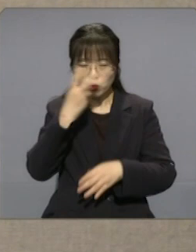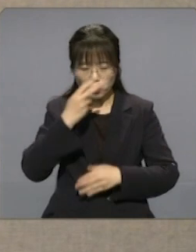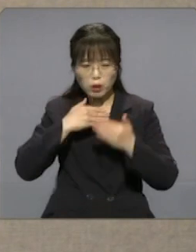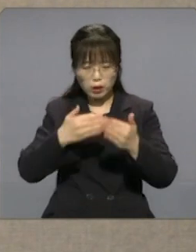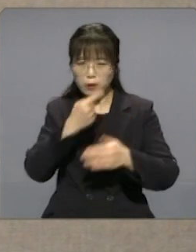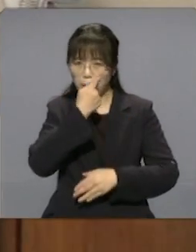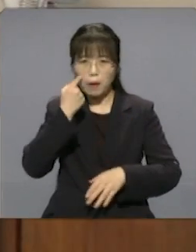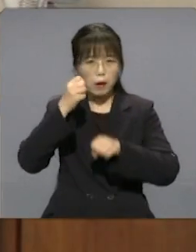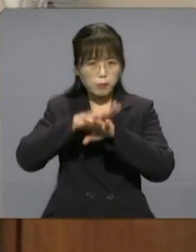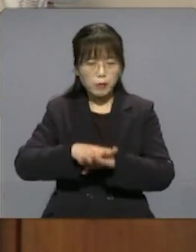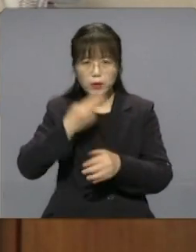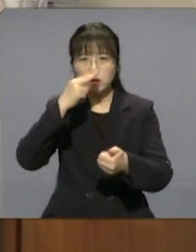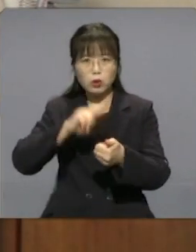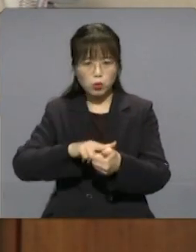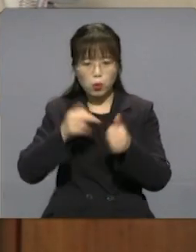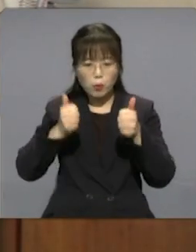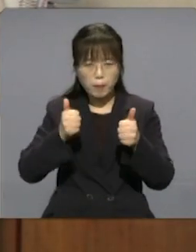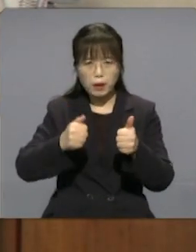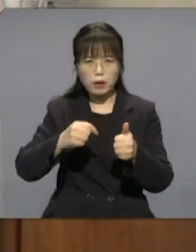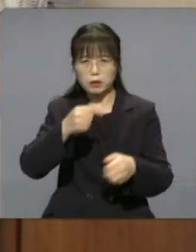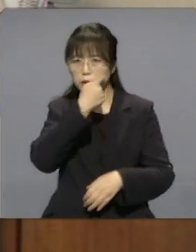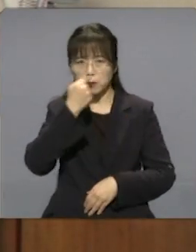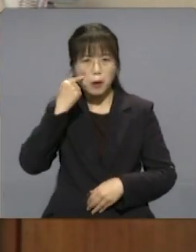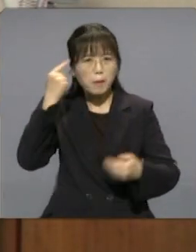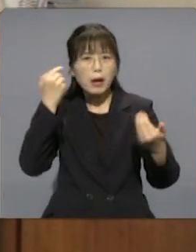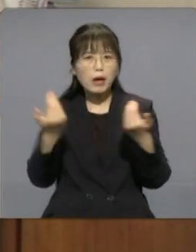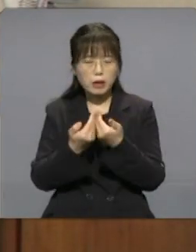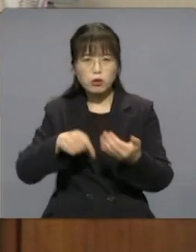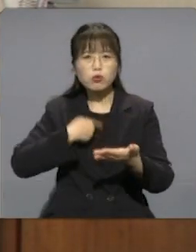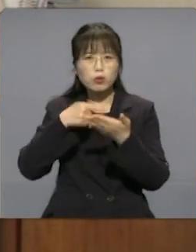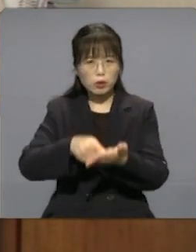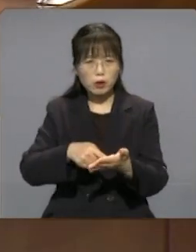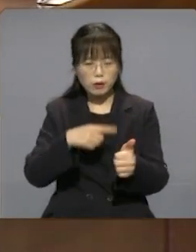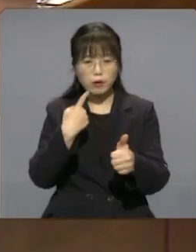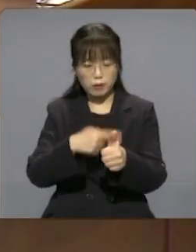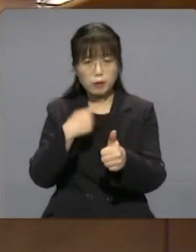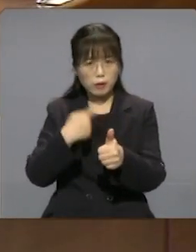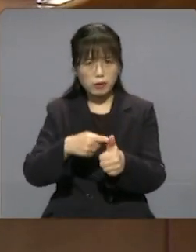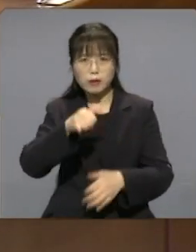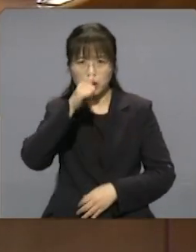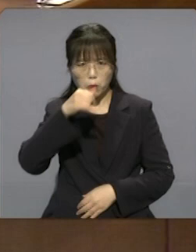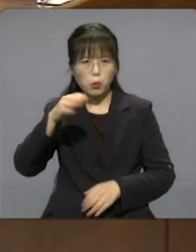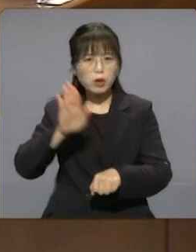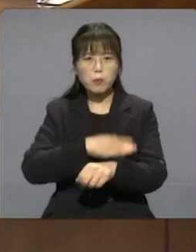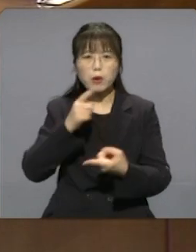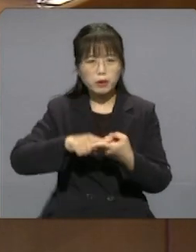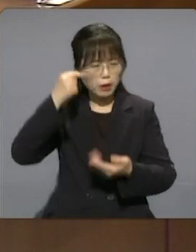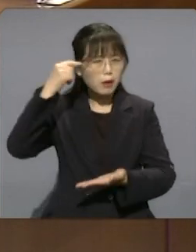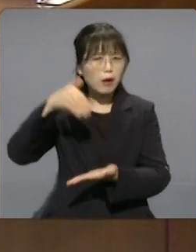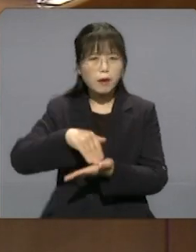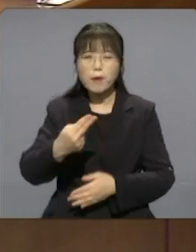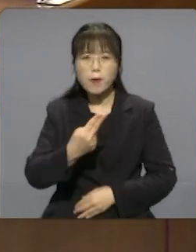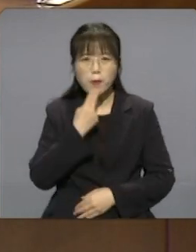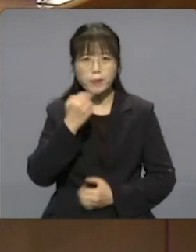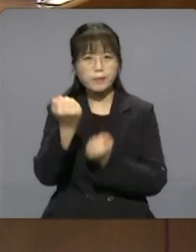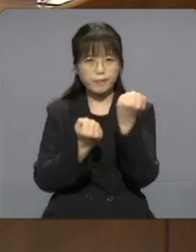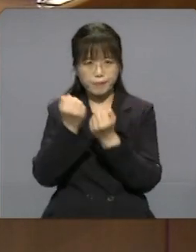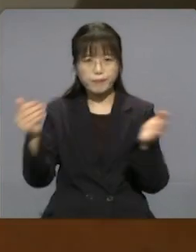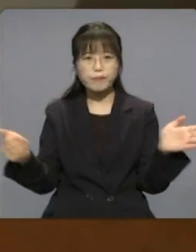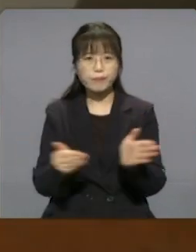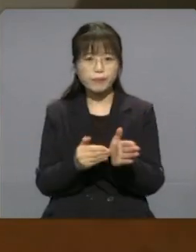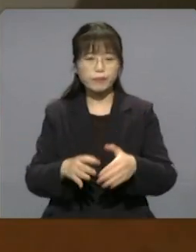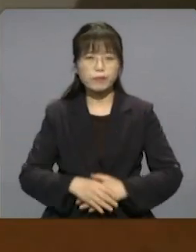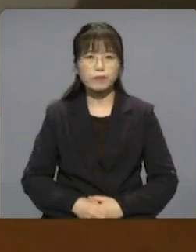증거인멸을 시도했고 공판에서 증거에 반하는 주장과 공여자를 비난하며 잘못에 대한 성찰을 보여주지 않았다고